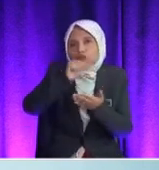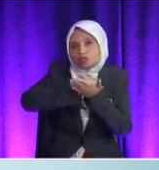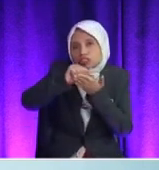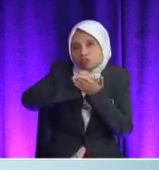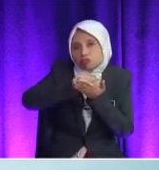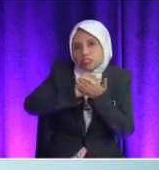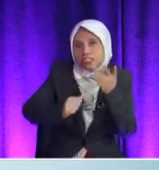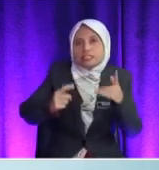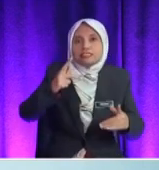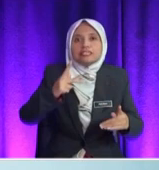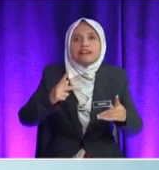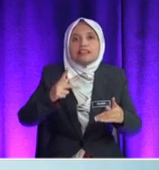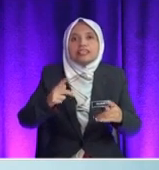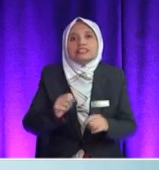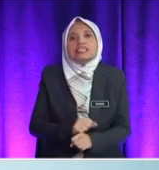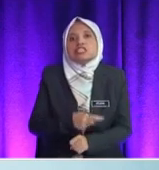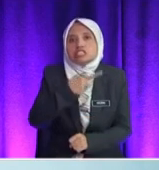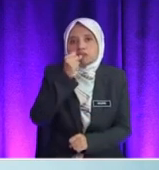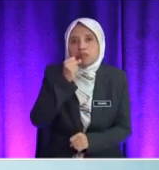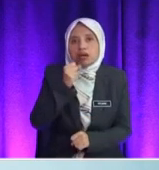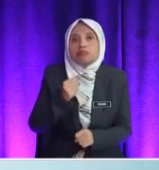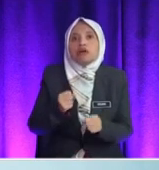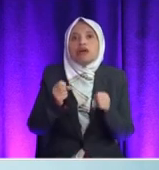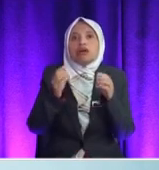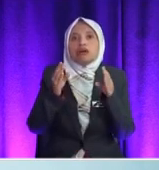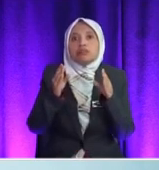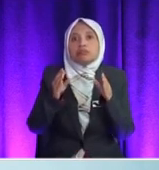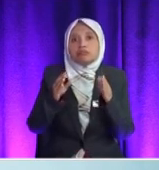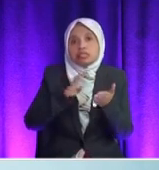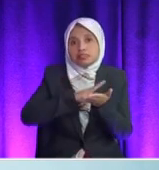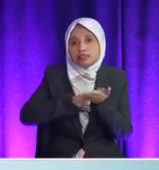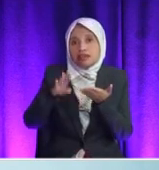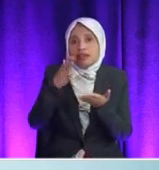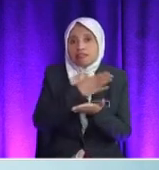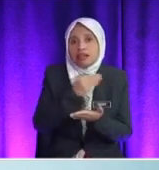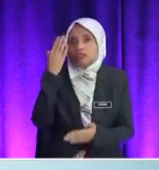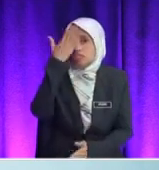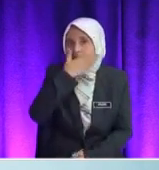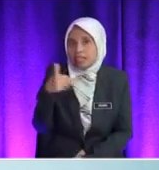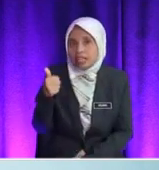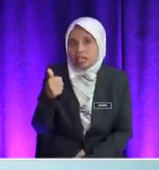suci dan uang banyak Wah mantap banyak pelanggan tak sekadar